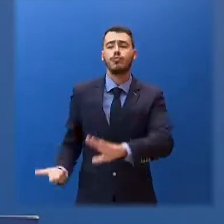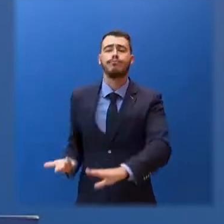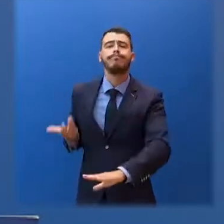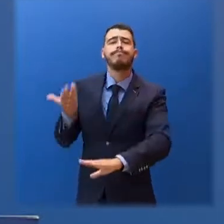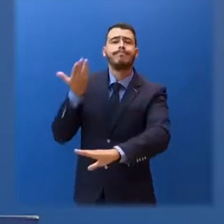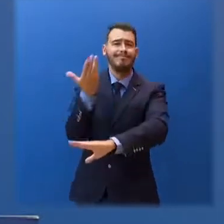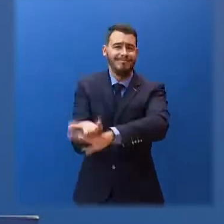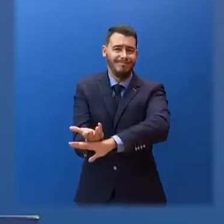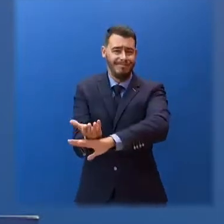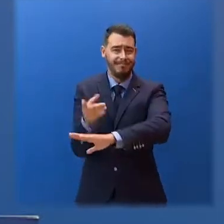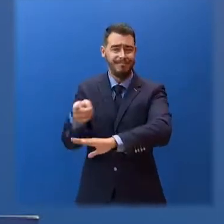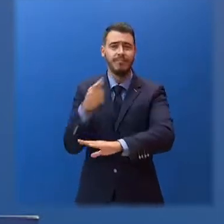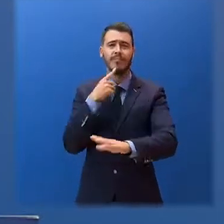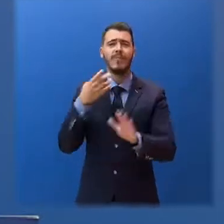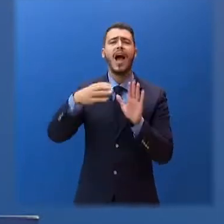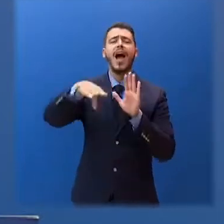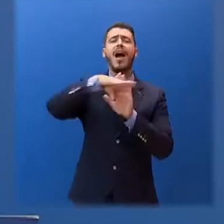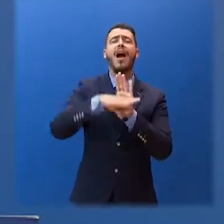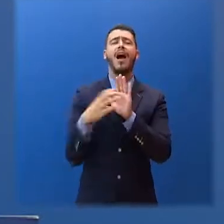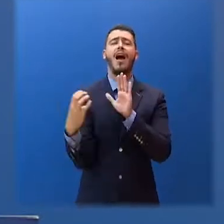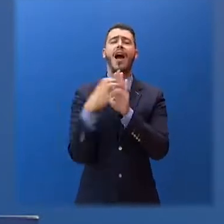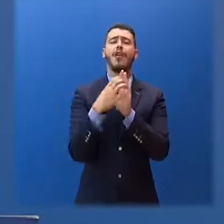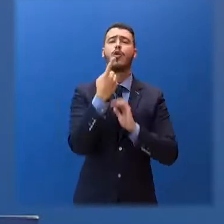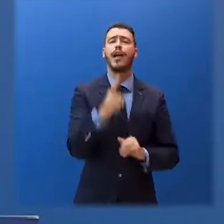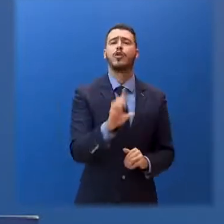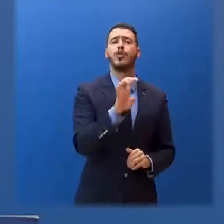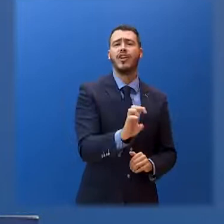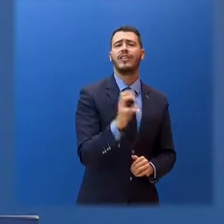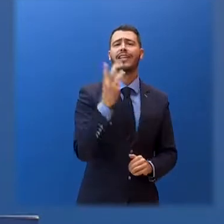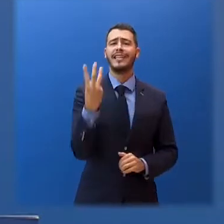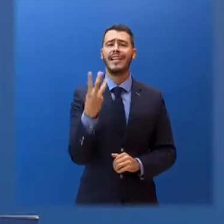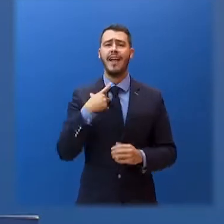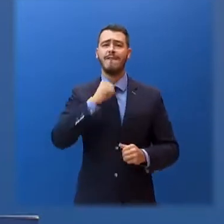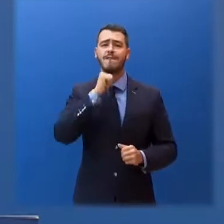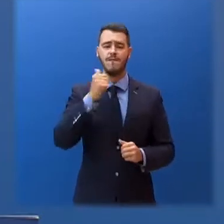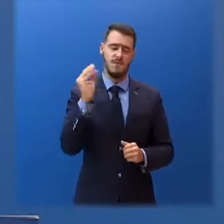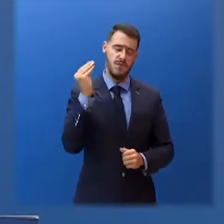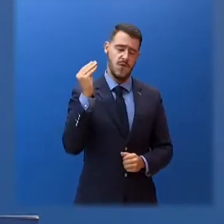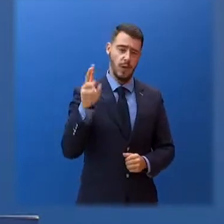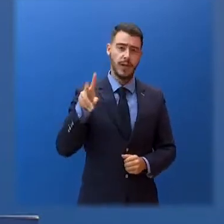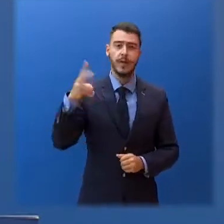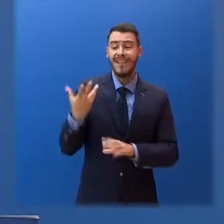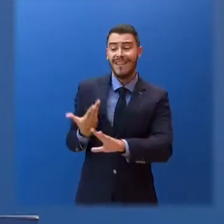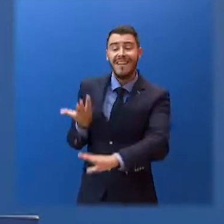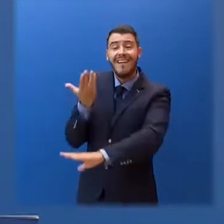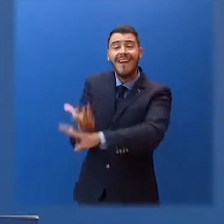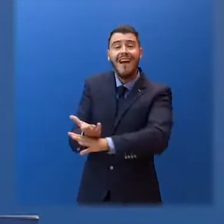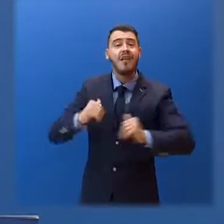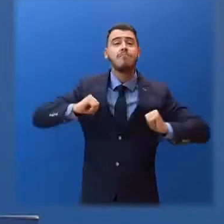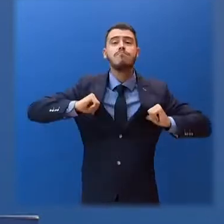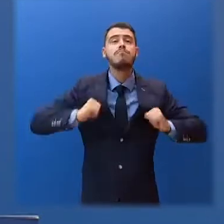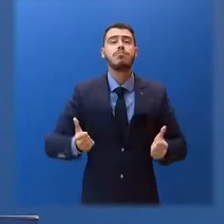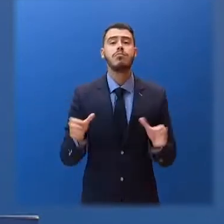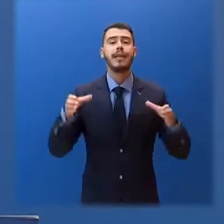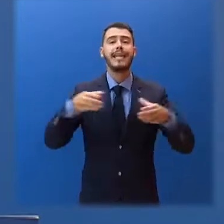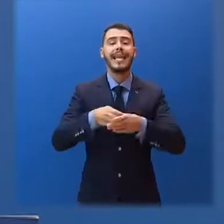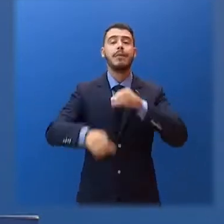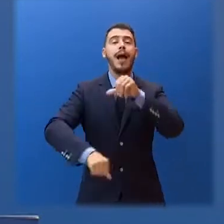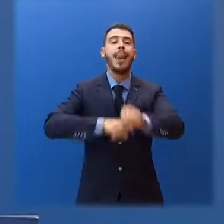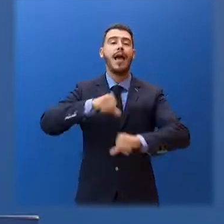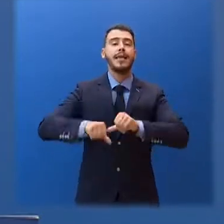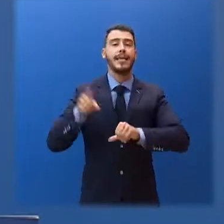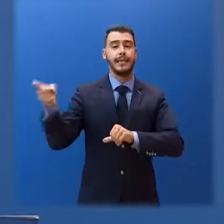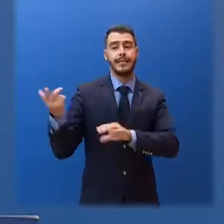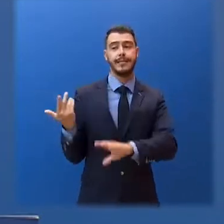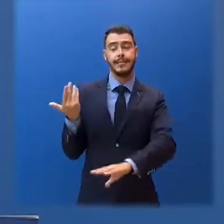σύμφωνα με το άρθρο 143 του κανονισμού της Βουλής, μετά από πρωτοβουλία της Προέδρου της Κοινοβουλευτικής Ομάδας Κίνημα Αλλαγής σε